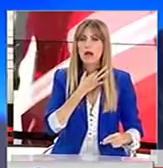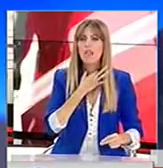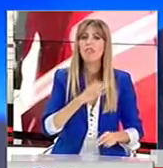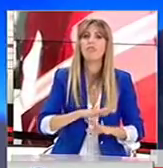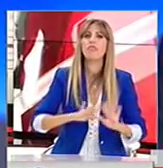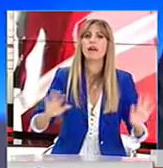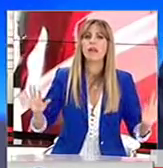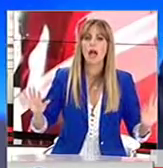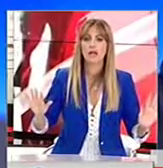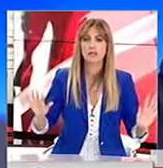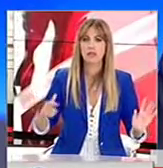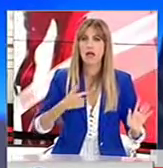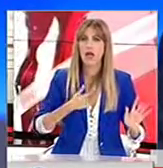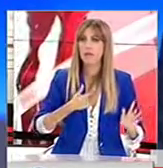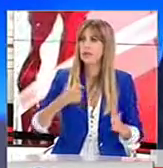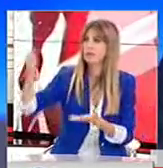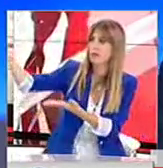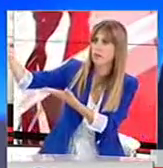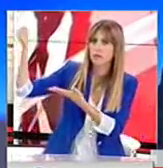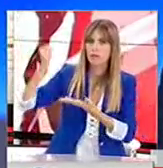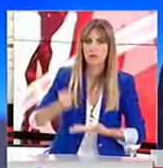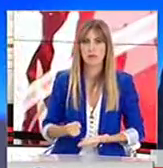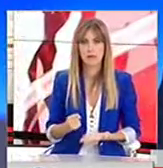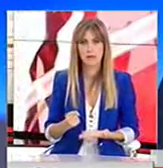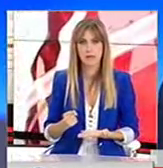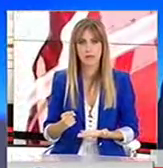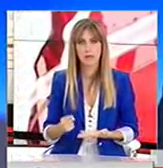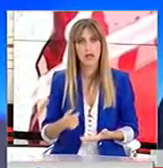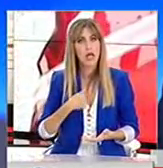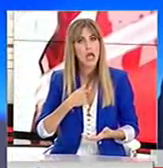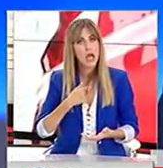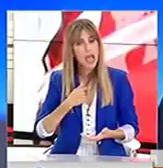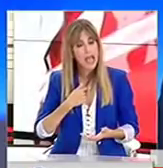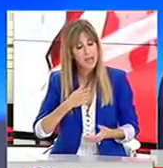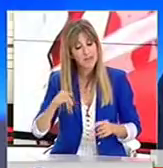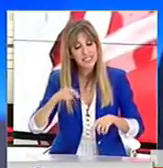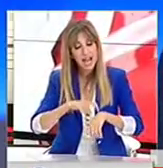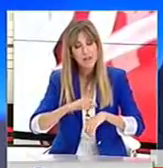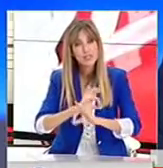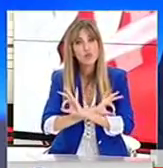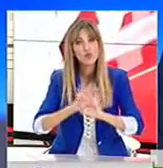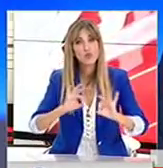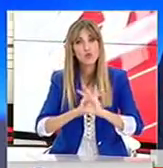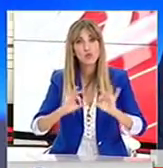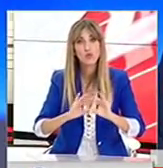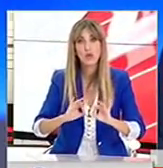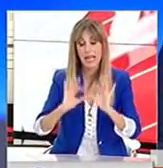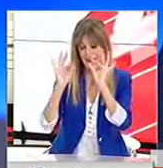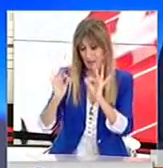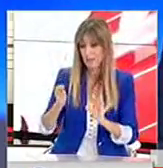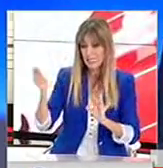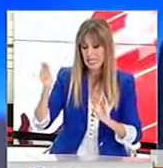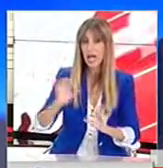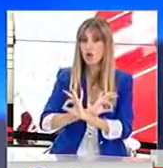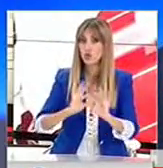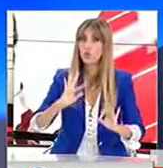Μιλήσατε για κάποια χρόνια, δεν είναι κάποια χρόνια. Έχουμε ένα καθαρό διάδρομο μέχρι το 2032. Αυτή ήταν η μεγάλη επιτυχία της ρύθμισης του χρέους. Με